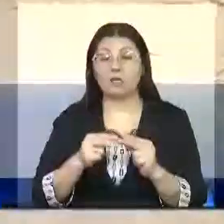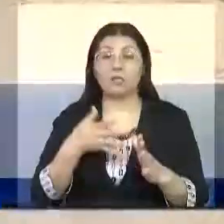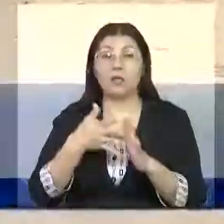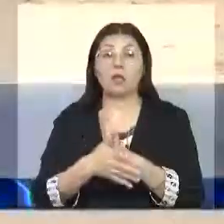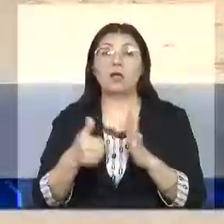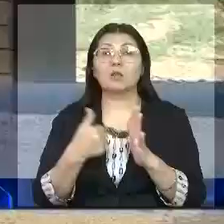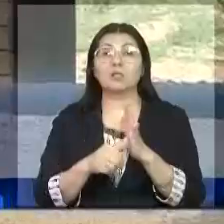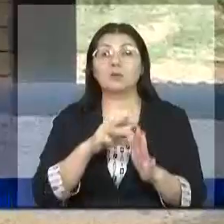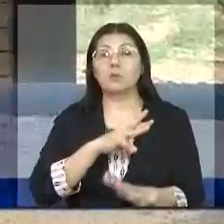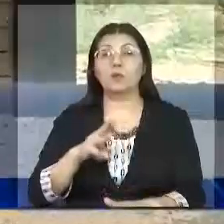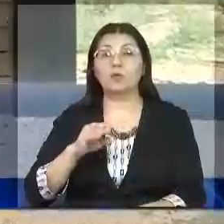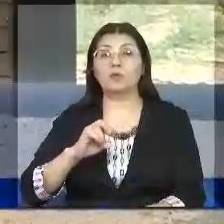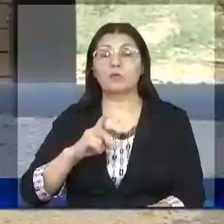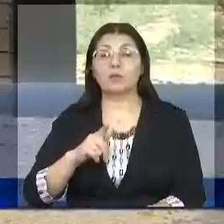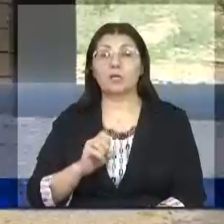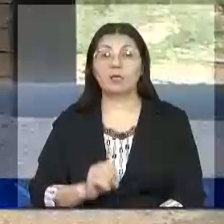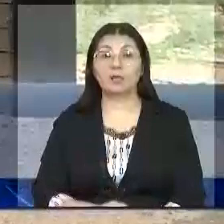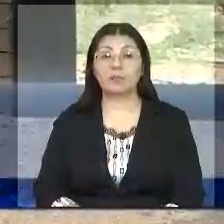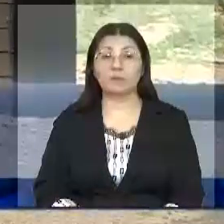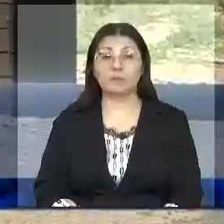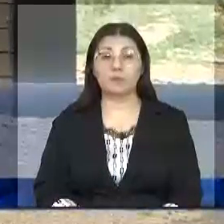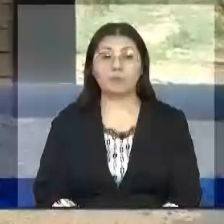6 миллионов тенге.